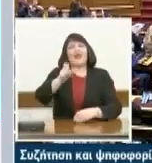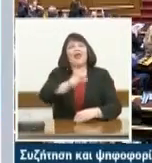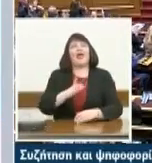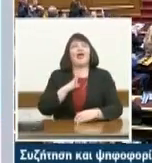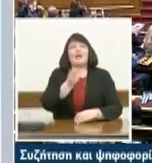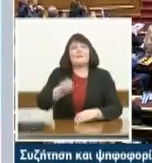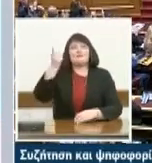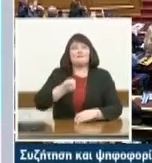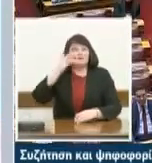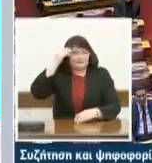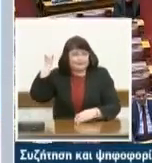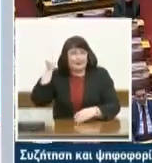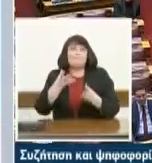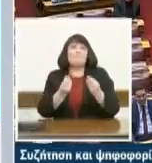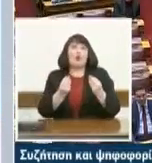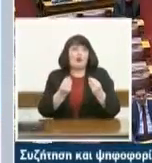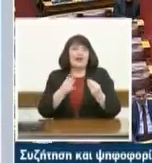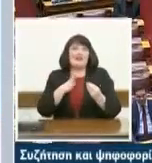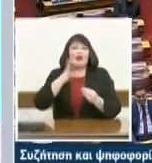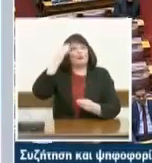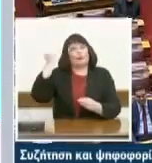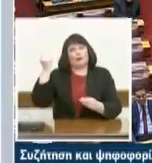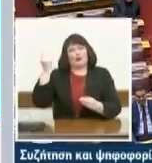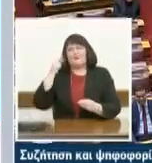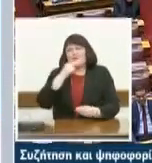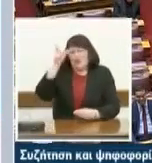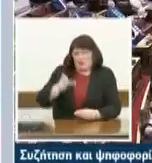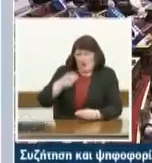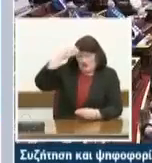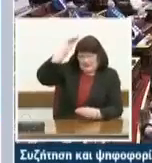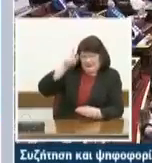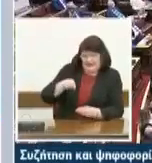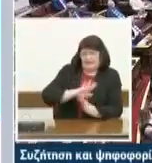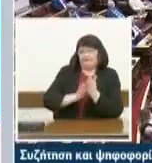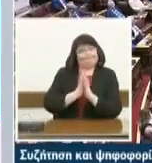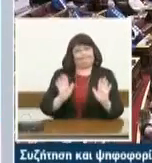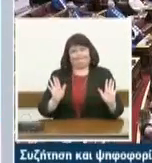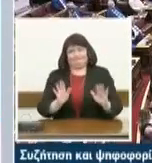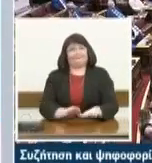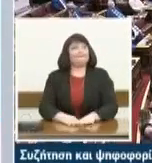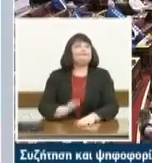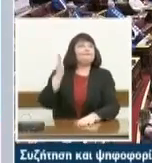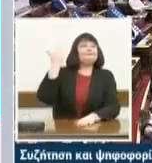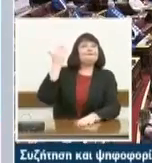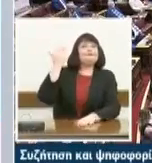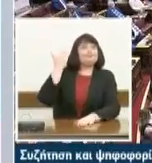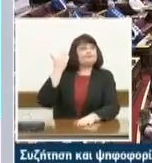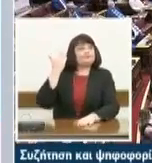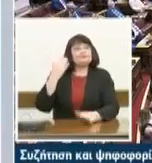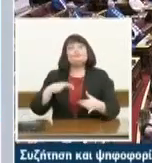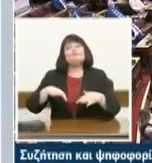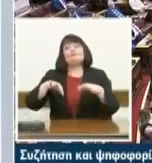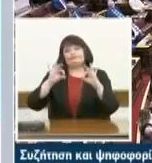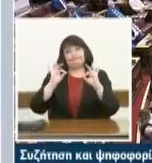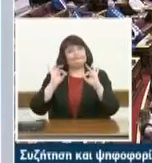επίθεση, δεν υπήρξε καμία καταδίκαση. Και κλείνοντας να πω, ευχαριστώντας για την πρόσκληση, αναφέρθηκε ο κ. Πάνας για την κοινωνική κατοικία ή για